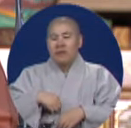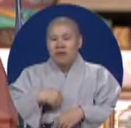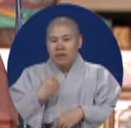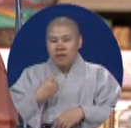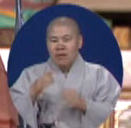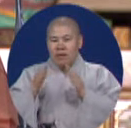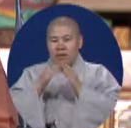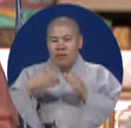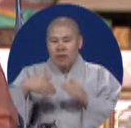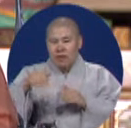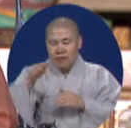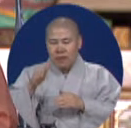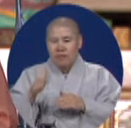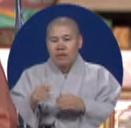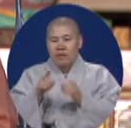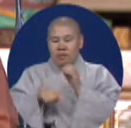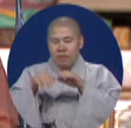그리고